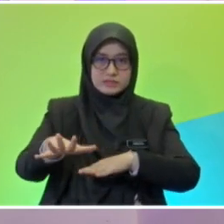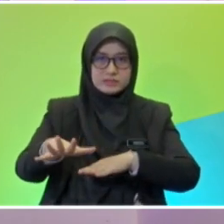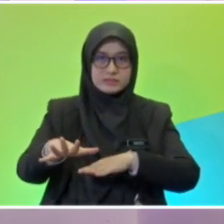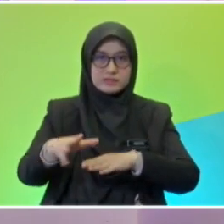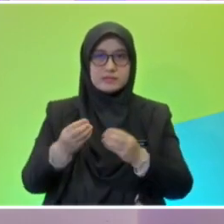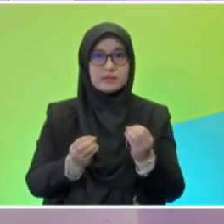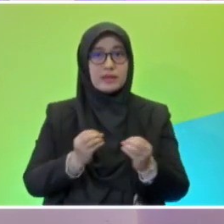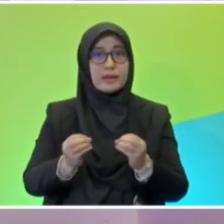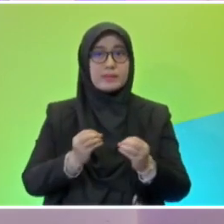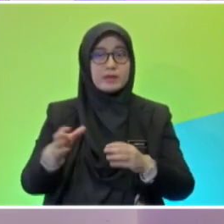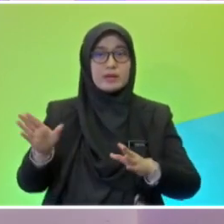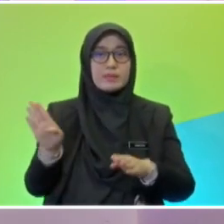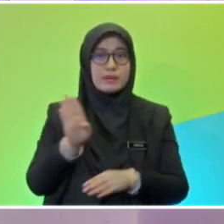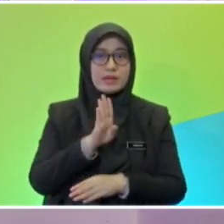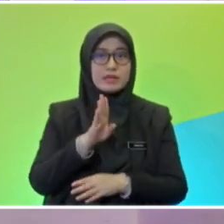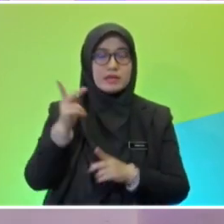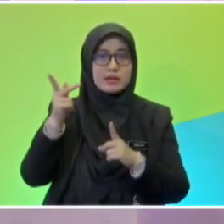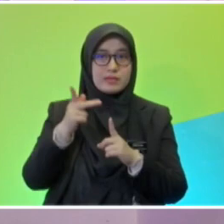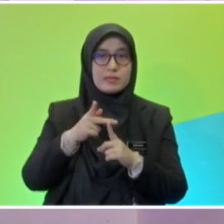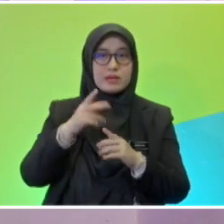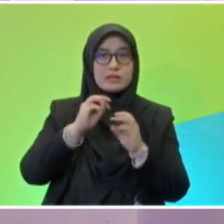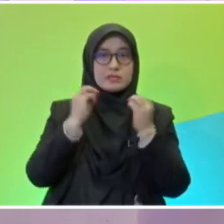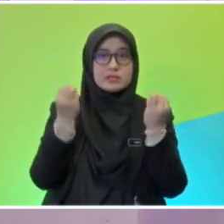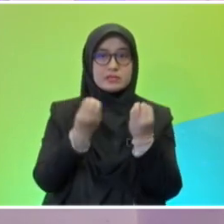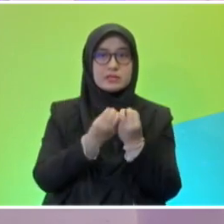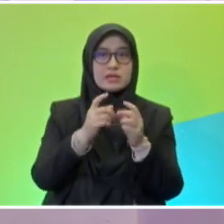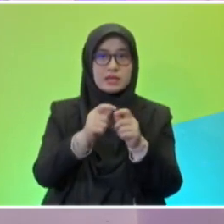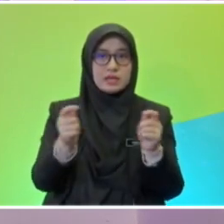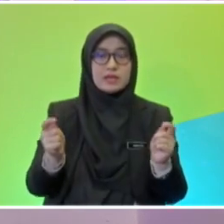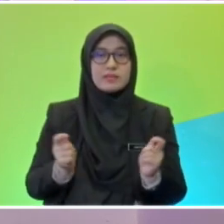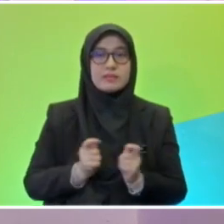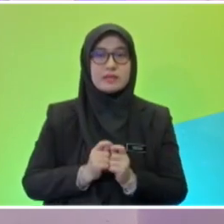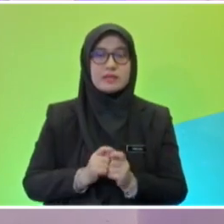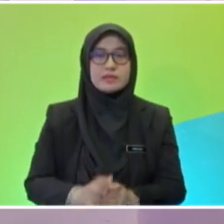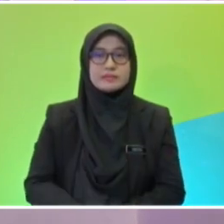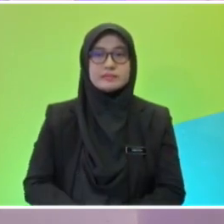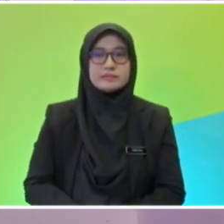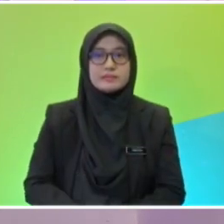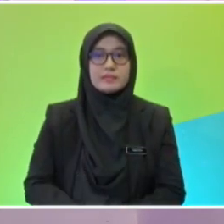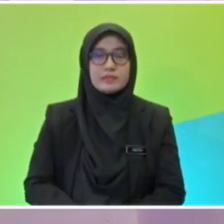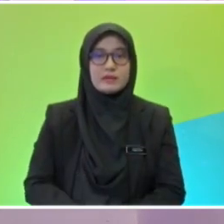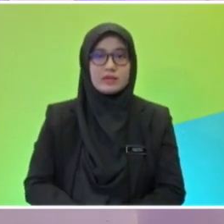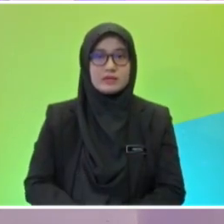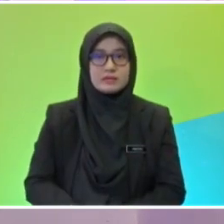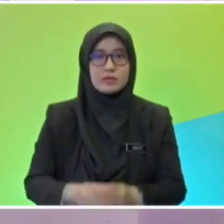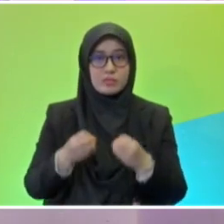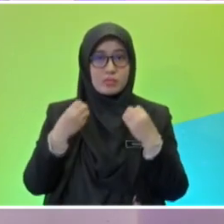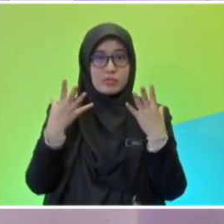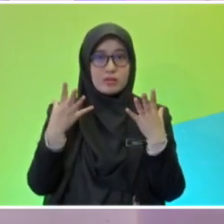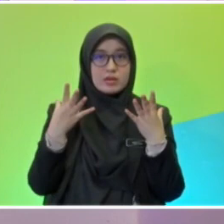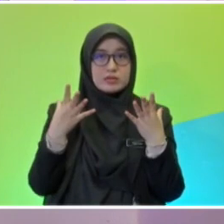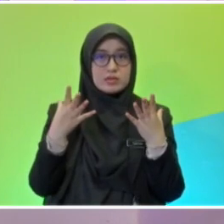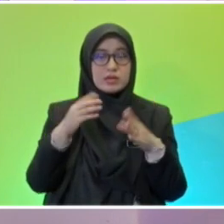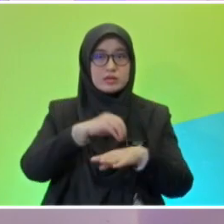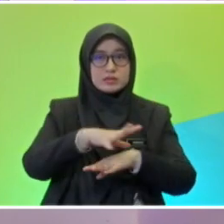perubahan kepada masyarakat setempat Jadi ada banyak aspek kehidupan masyarakat yang disentuh sehingga membawa kepada